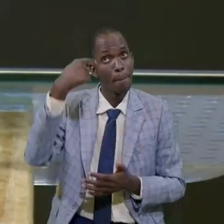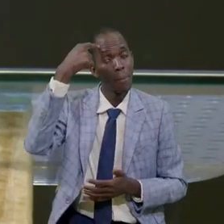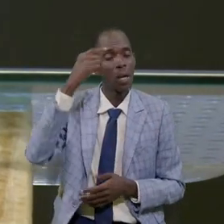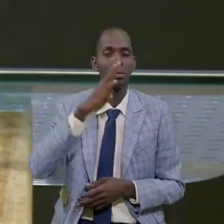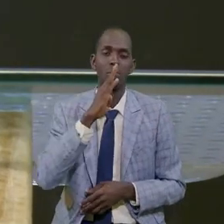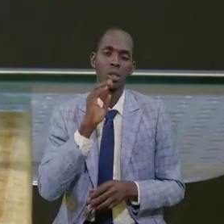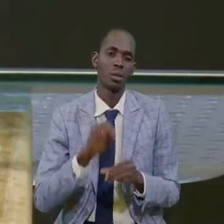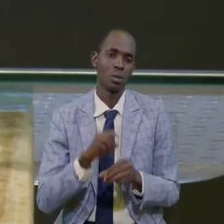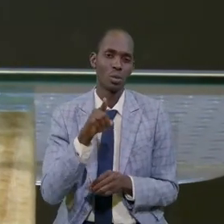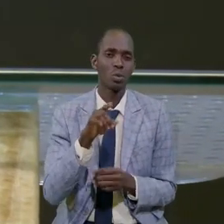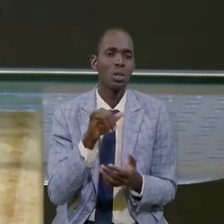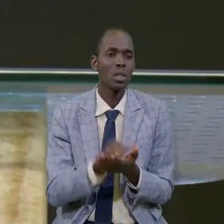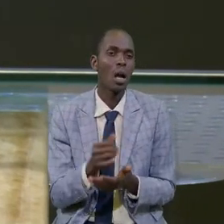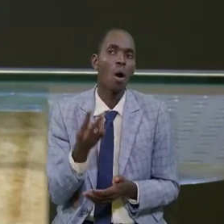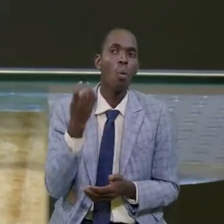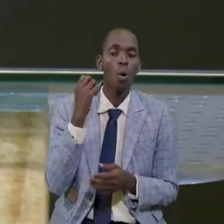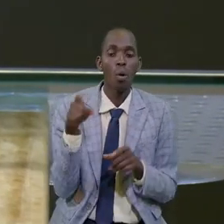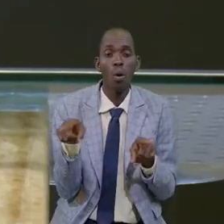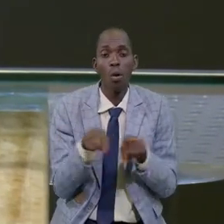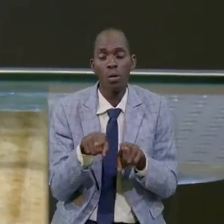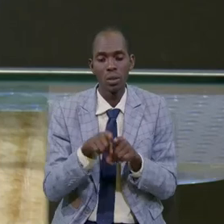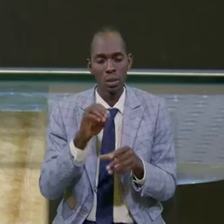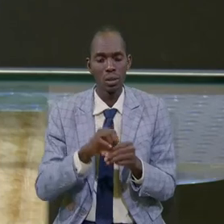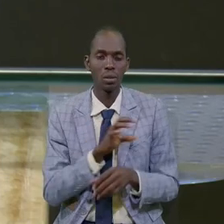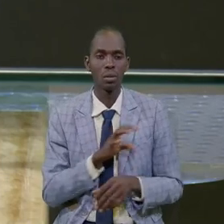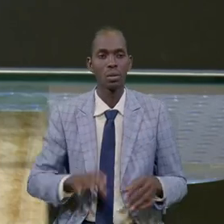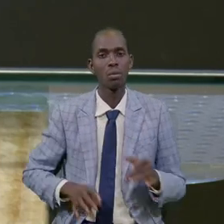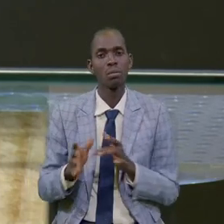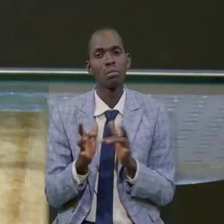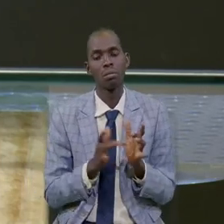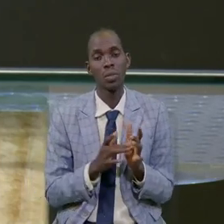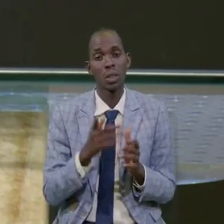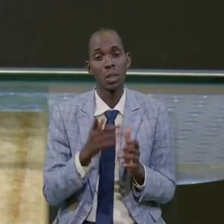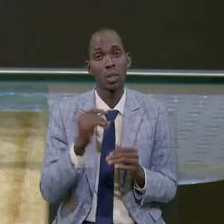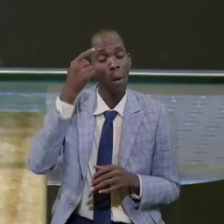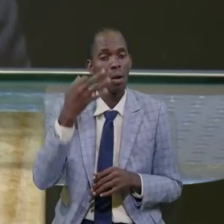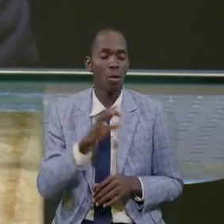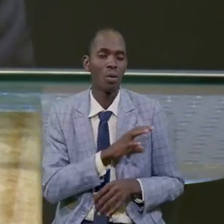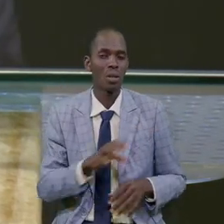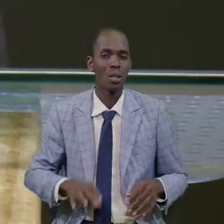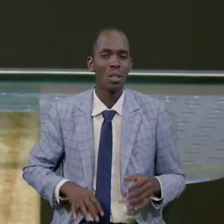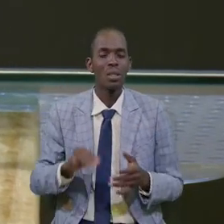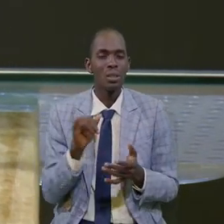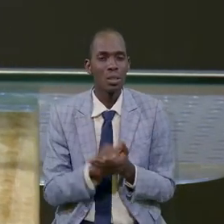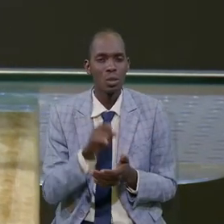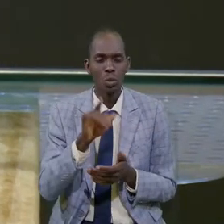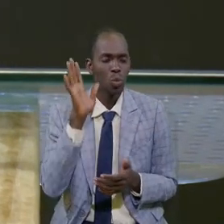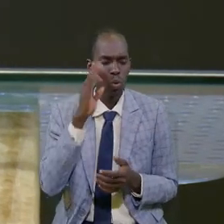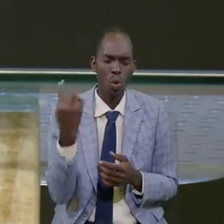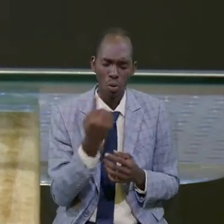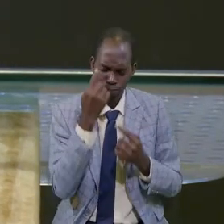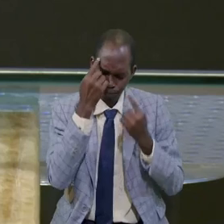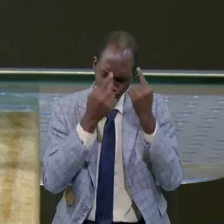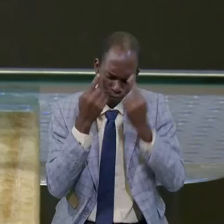qui étaient en Jésus-Christ. Les sentiments de Christ. D'être